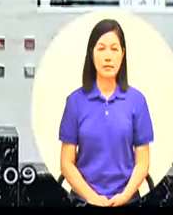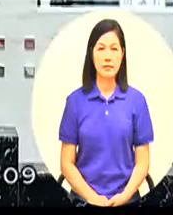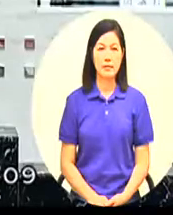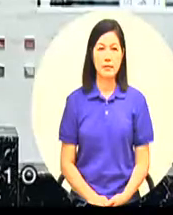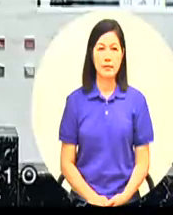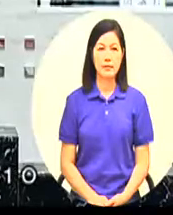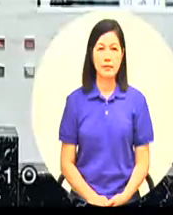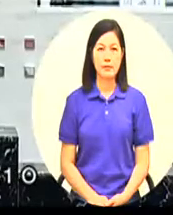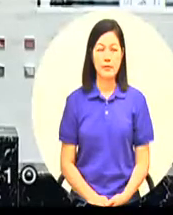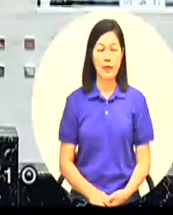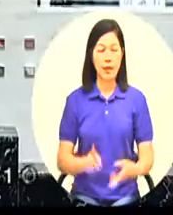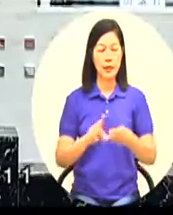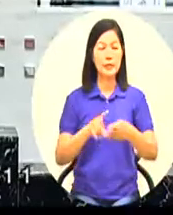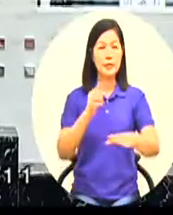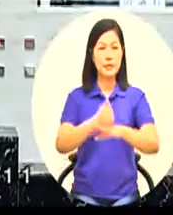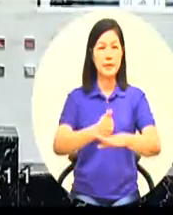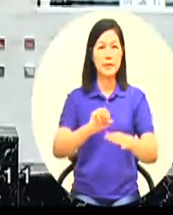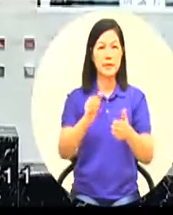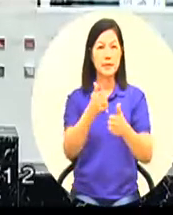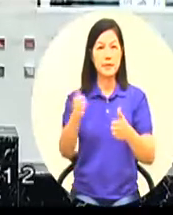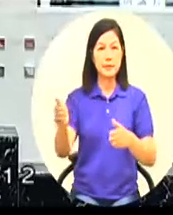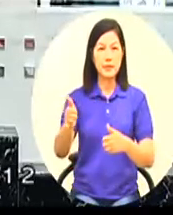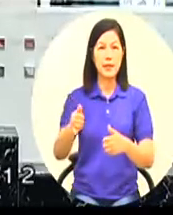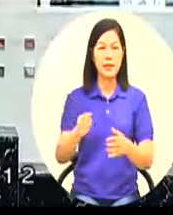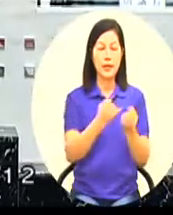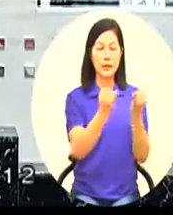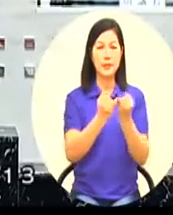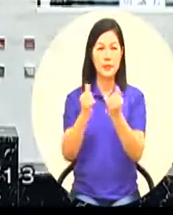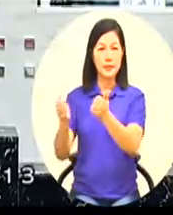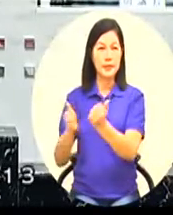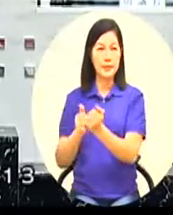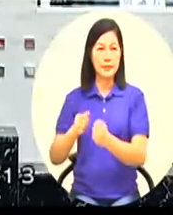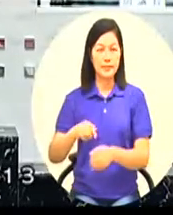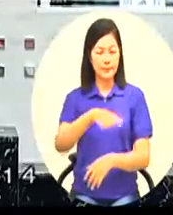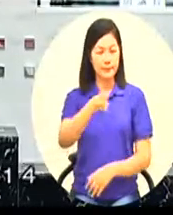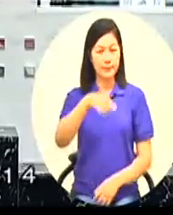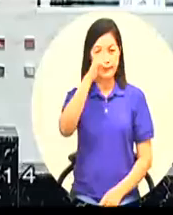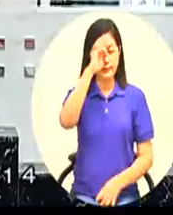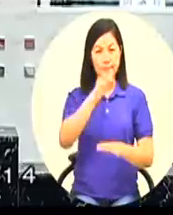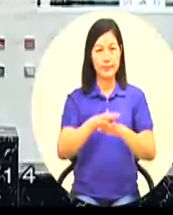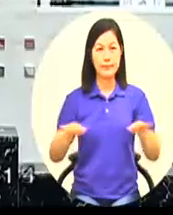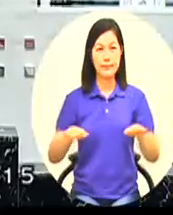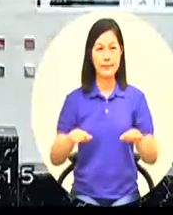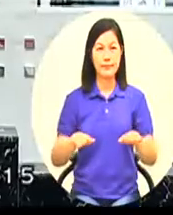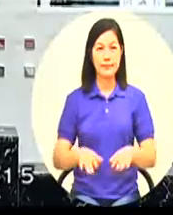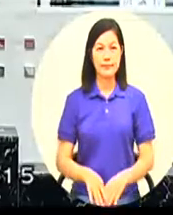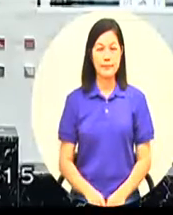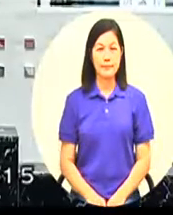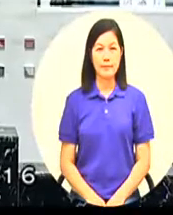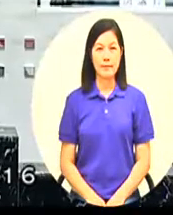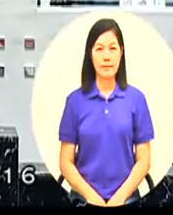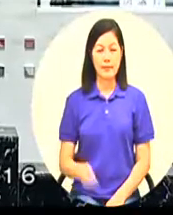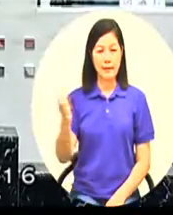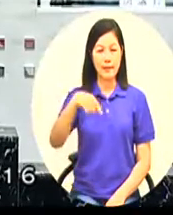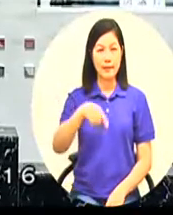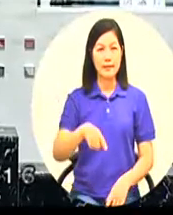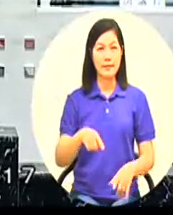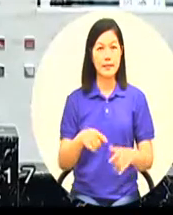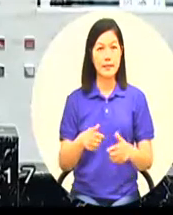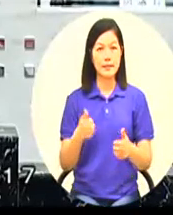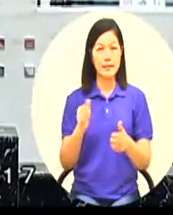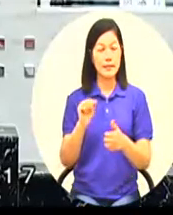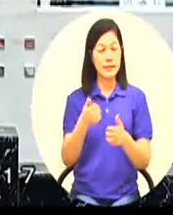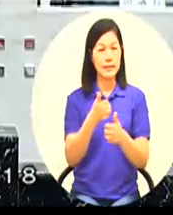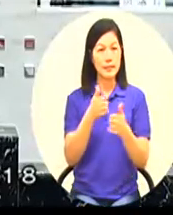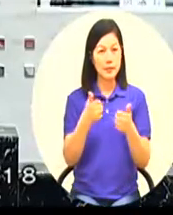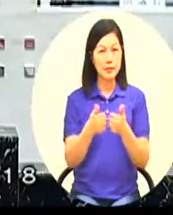主席、各位议员、女士、先生，大家午安。在贵会大会期